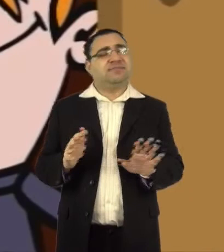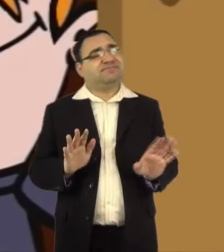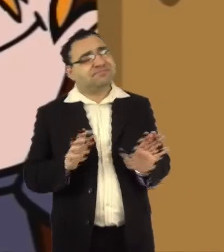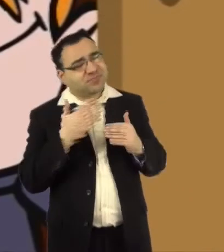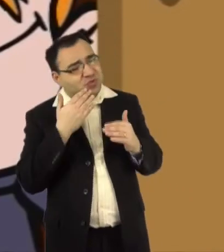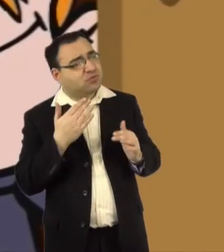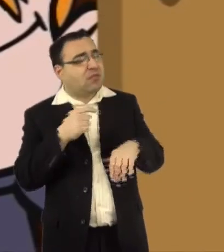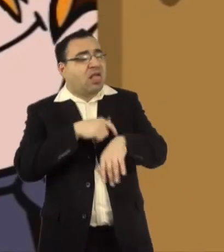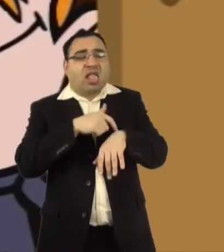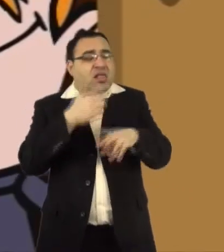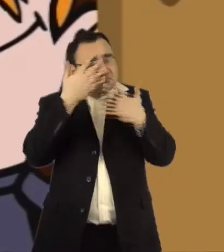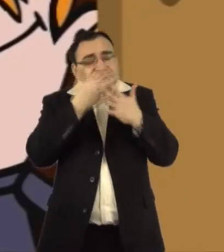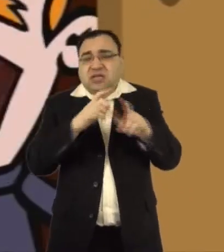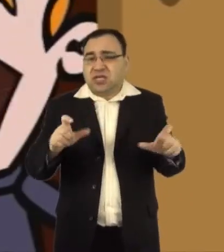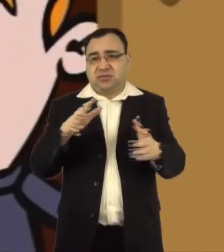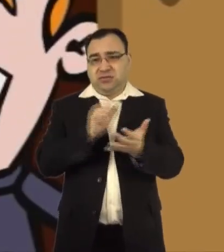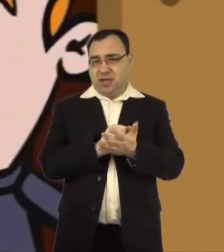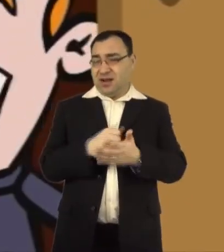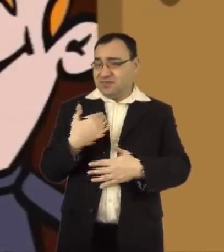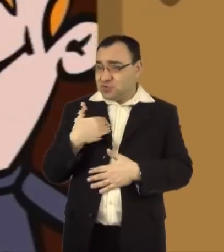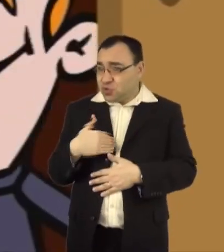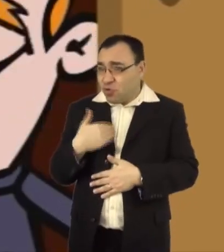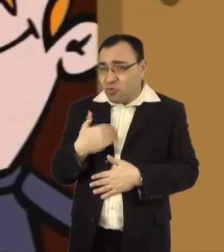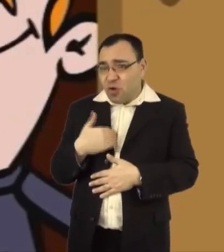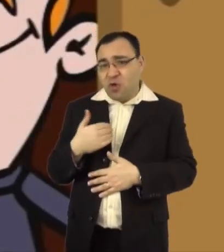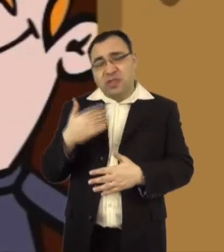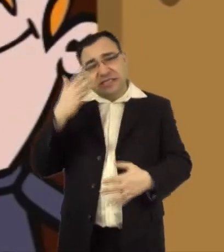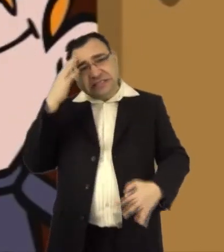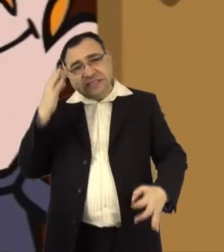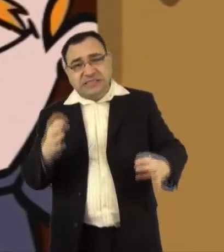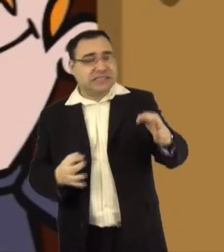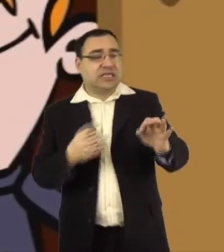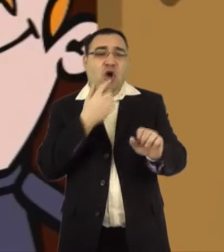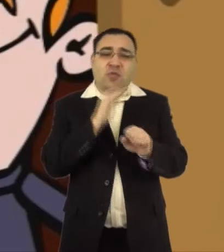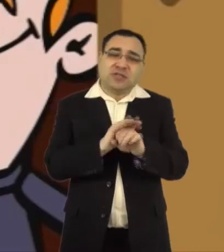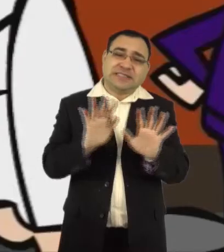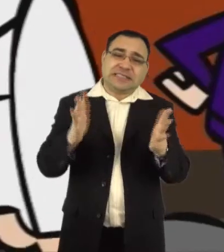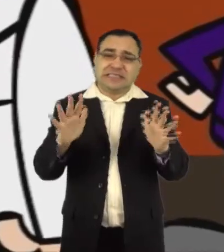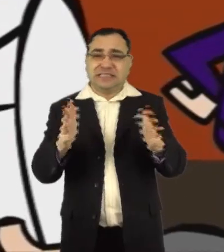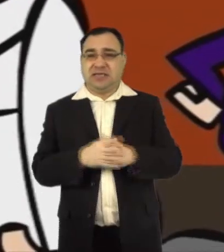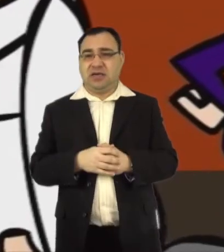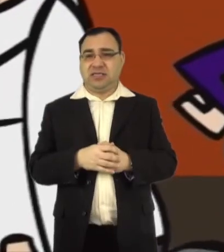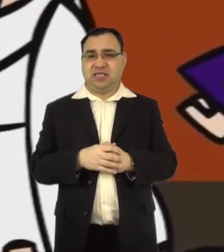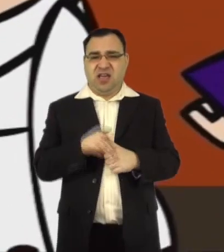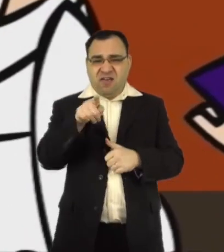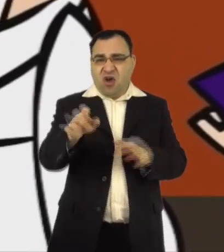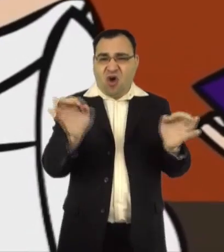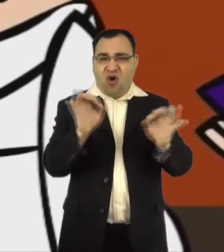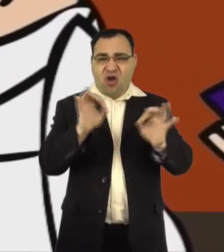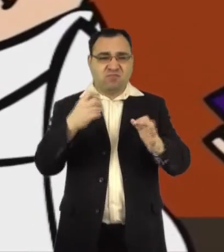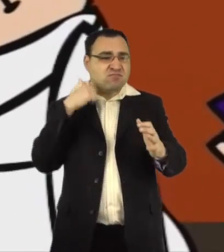pograł, ale mam tyle spraw na głowie. Ale w sobotę... No nie wiem, nie obiecuję.